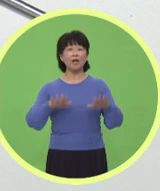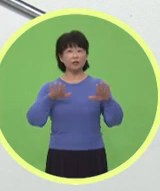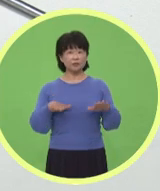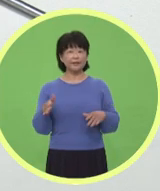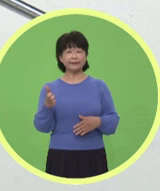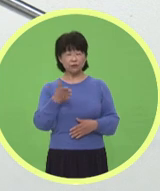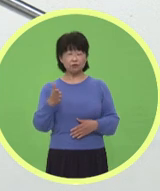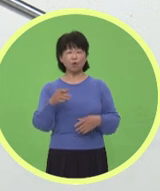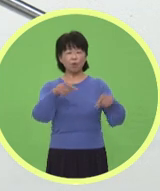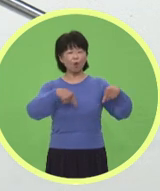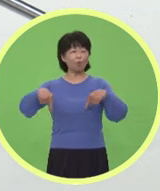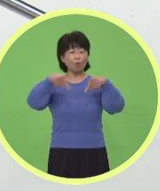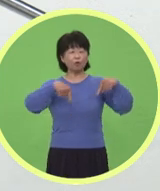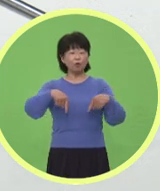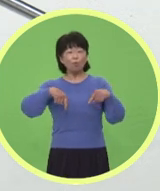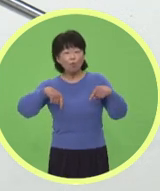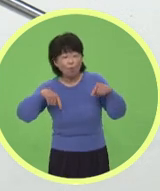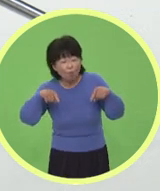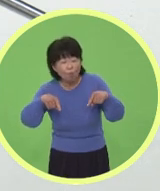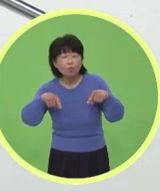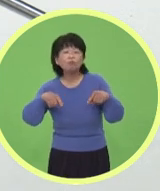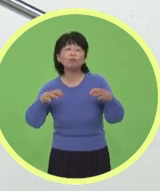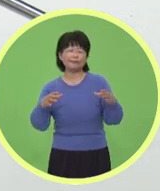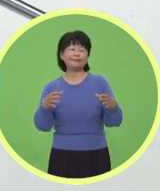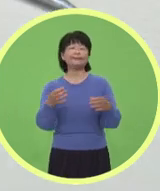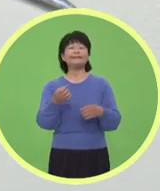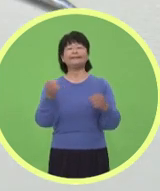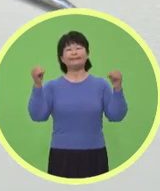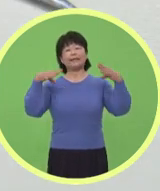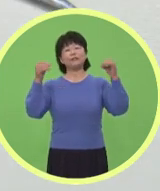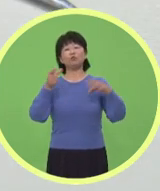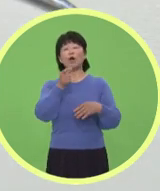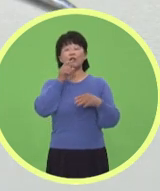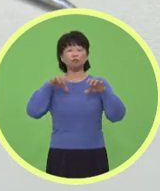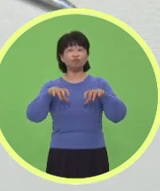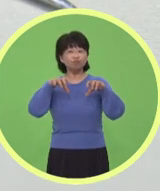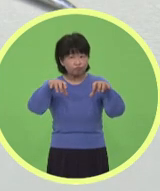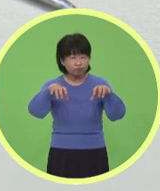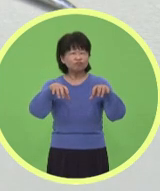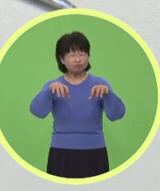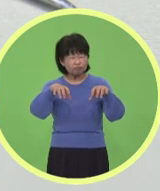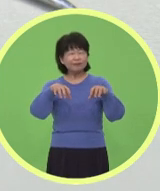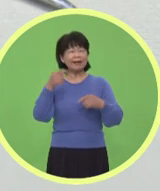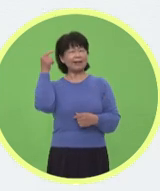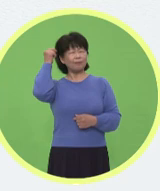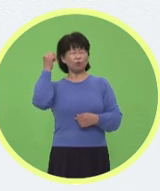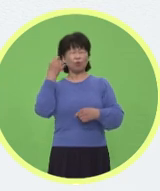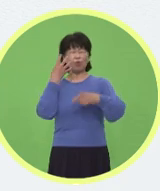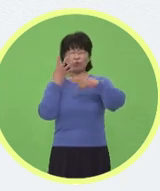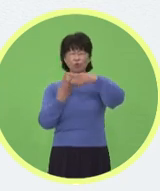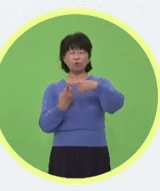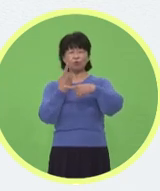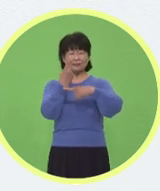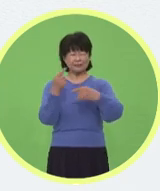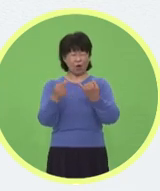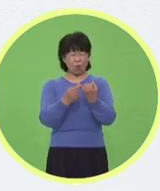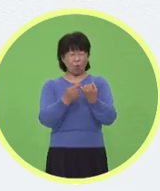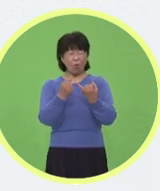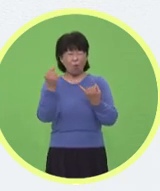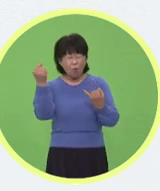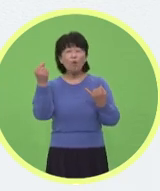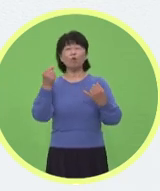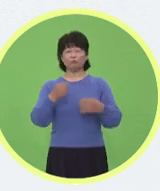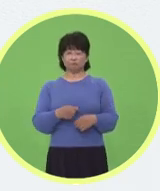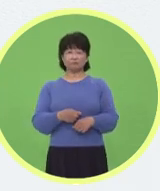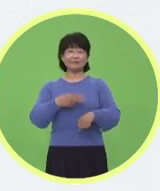近では電子基板の検査などに使用する電子針も作っています。電子針は細いものだと髪の毛の4分の